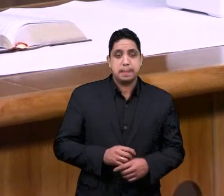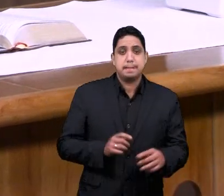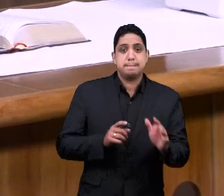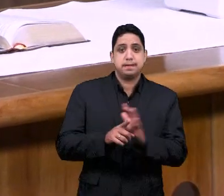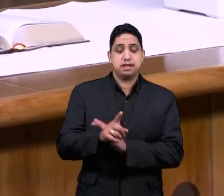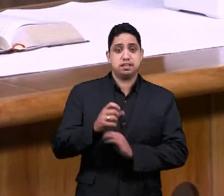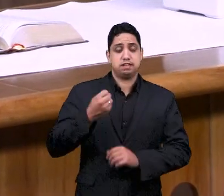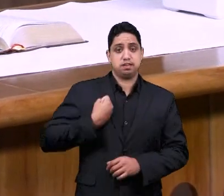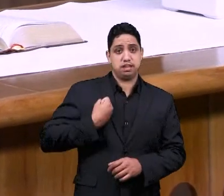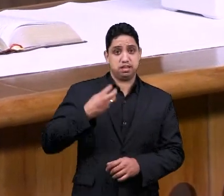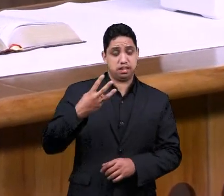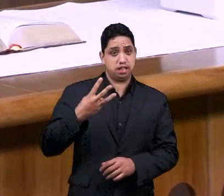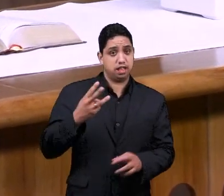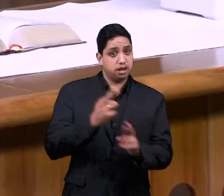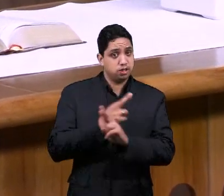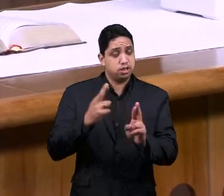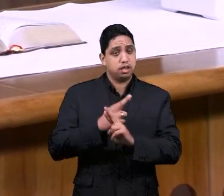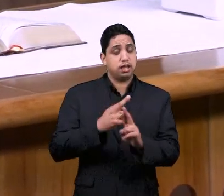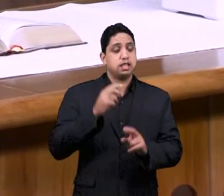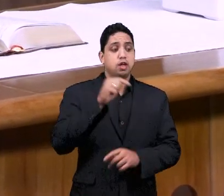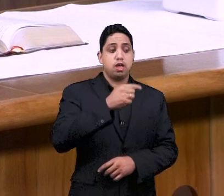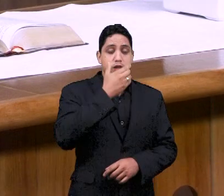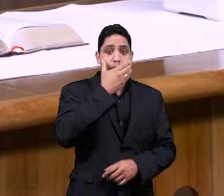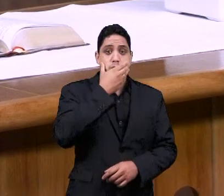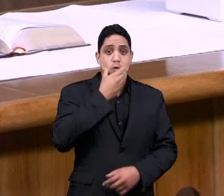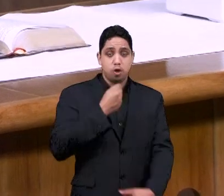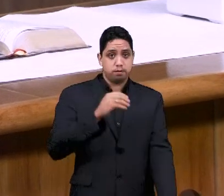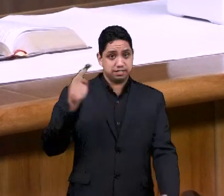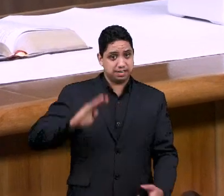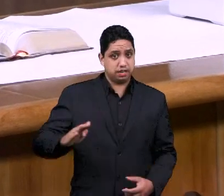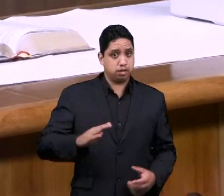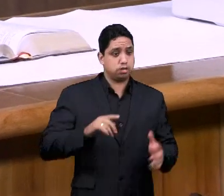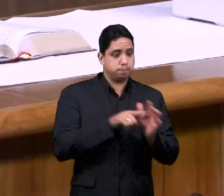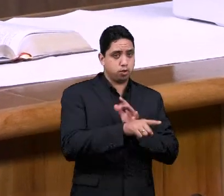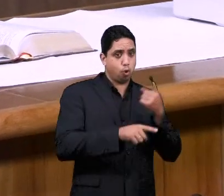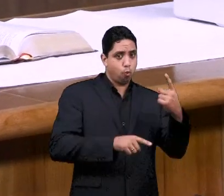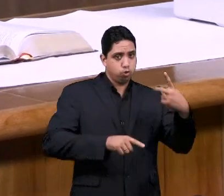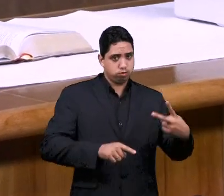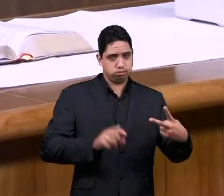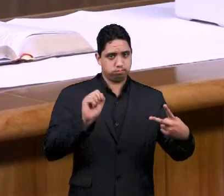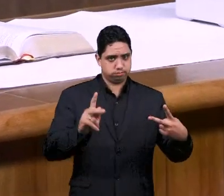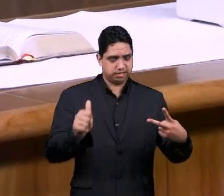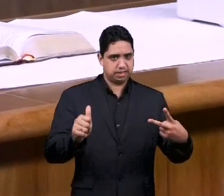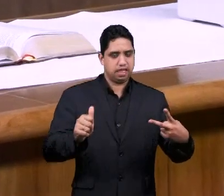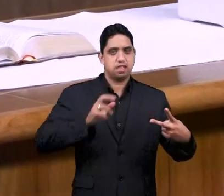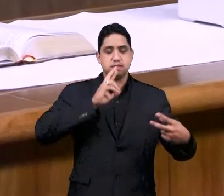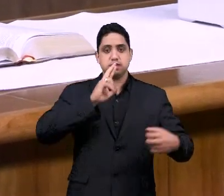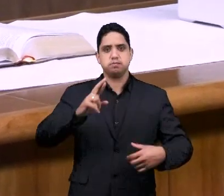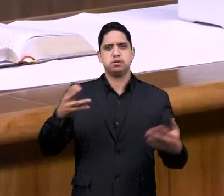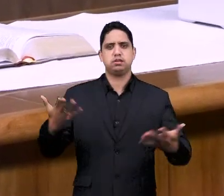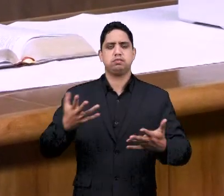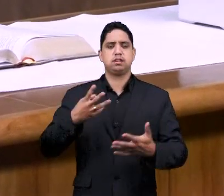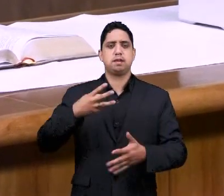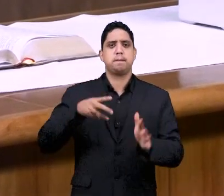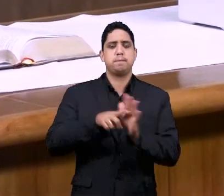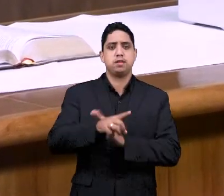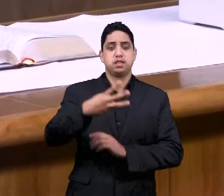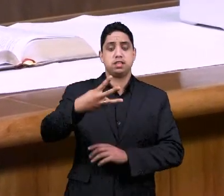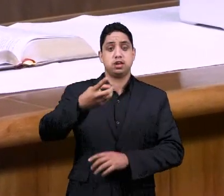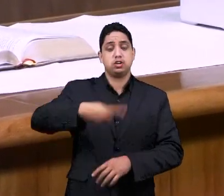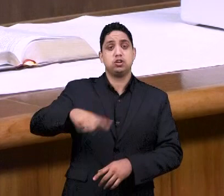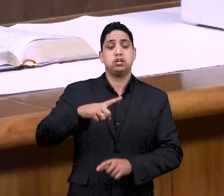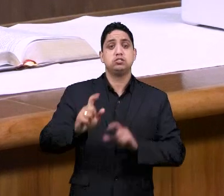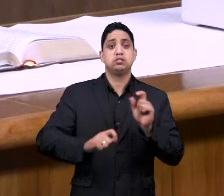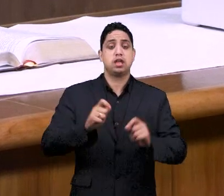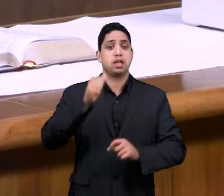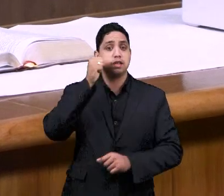au personnage de la question 1 et aussi de la question 2. Et pour donner la réponse à cette question 3, nous allons compter